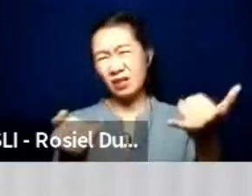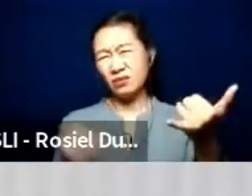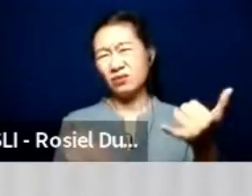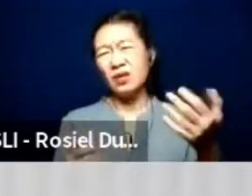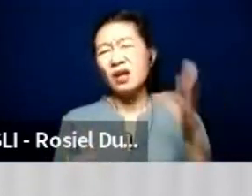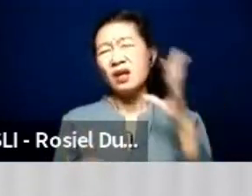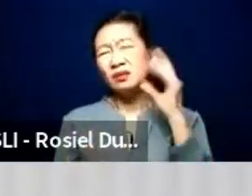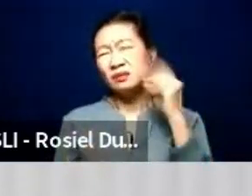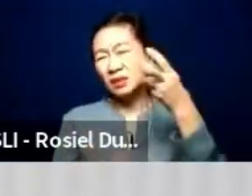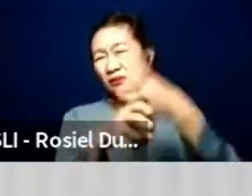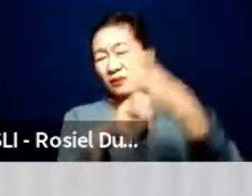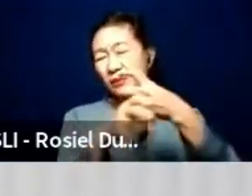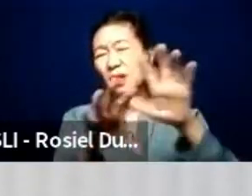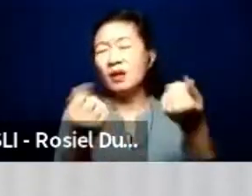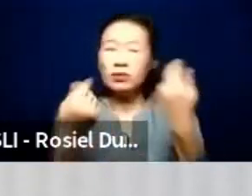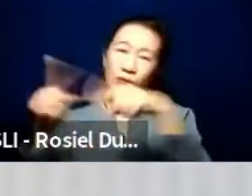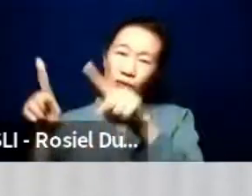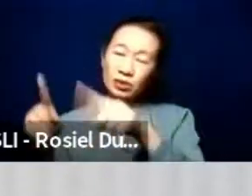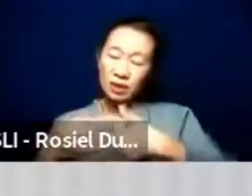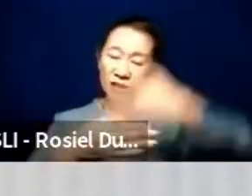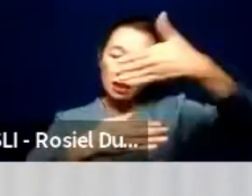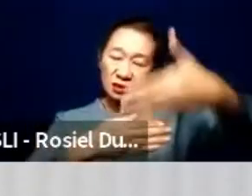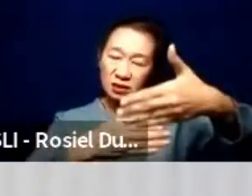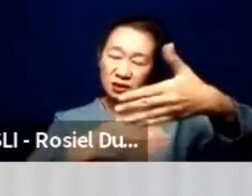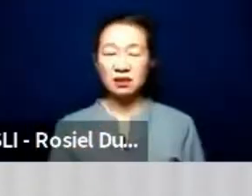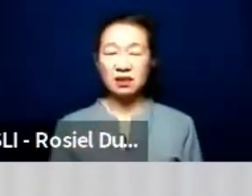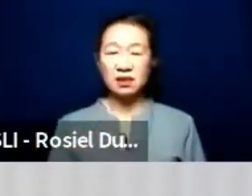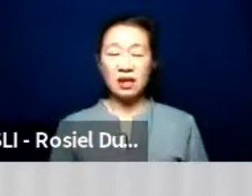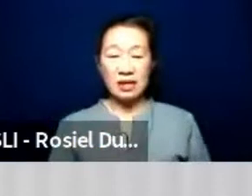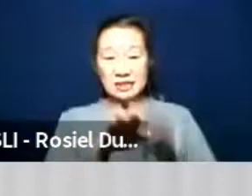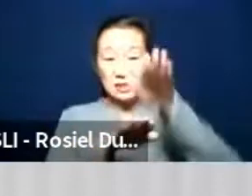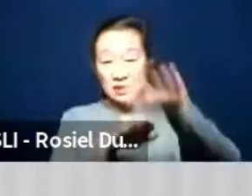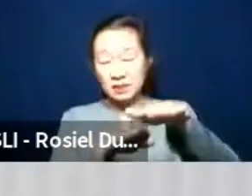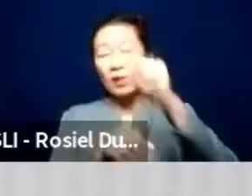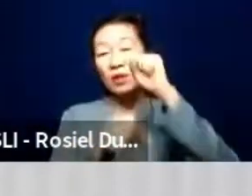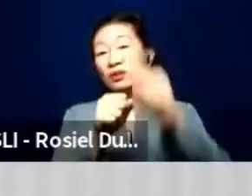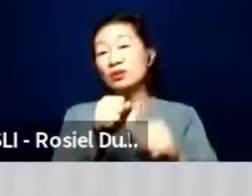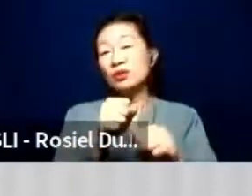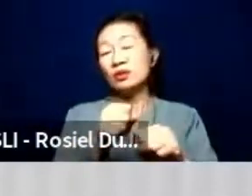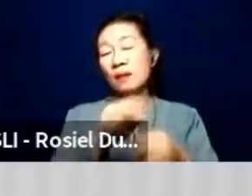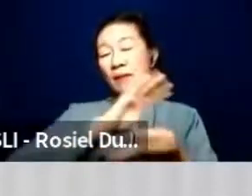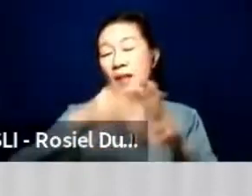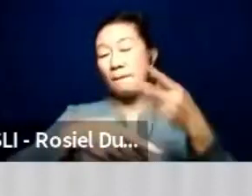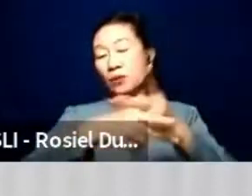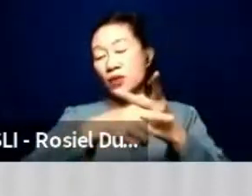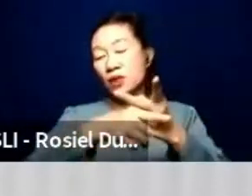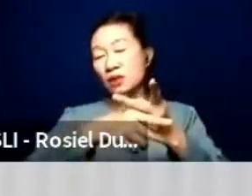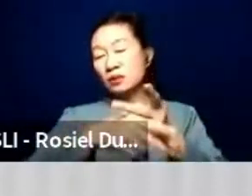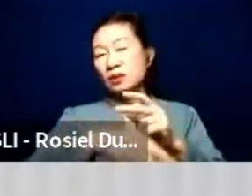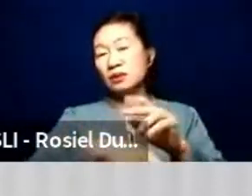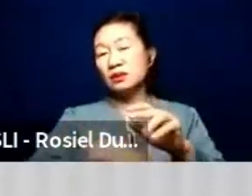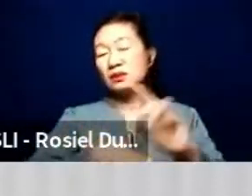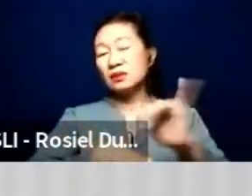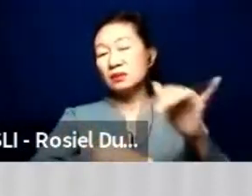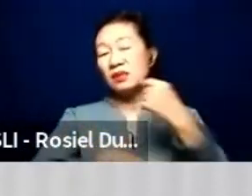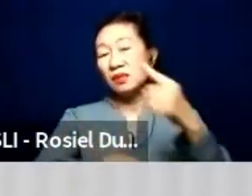rin kung paano ba pupunta doon sa susunod na hakbang para mas maging productive, tulad ng sinabi ni Sir Ranil kanina, no?